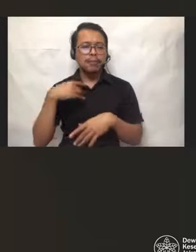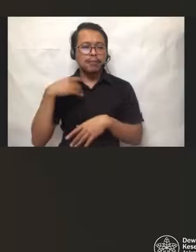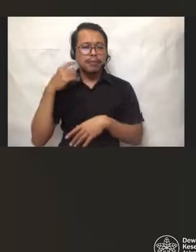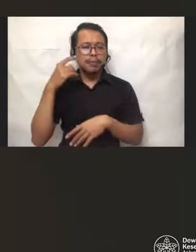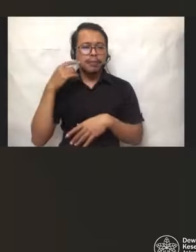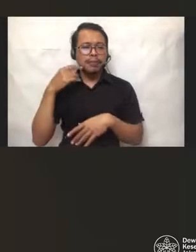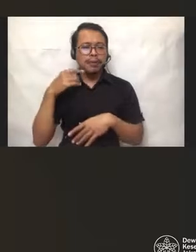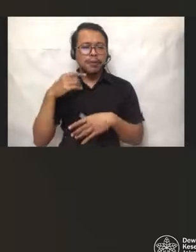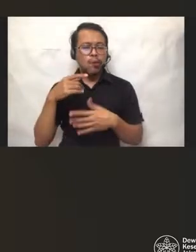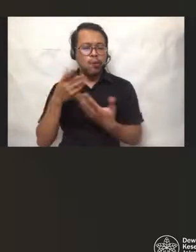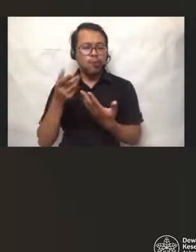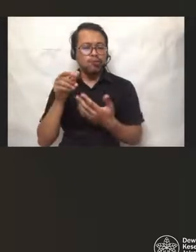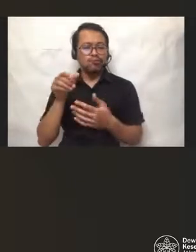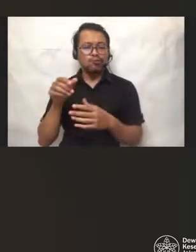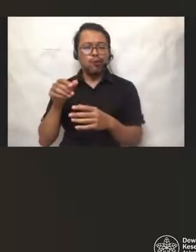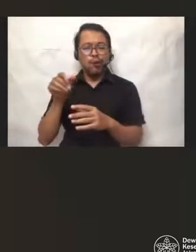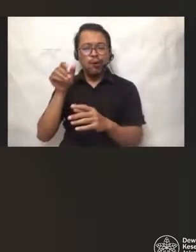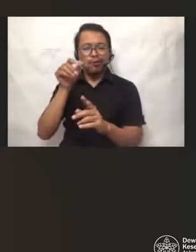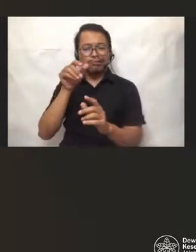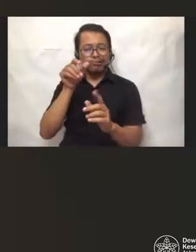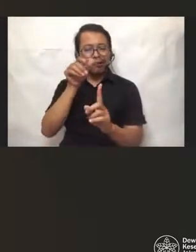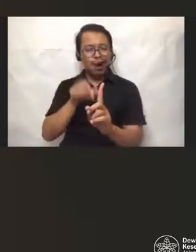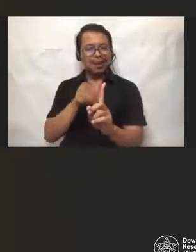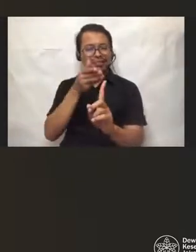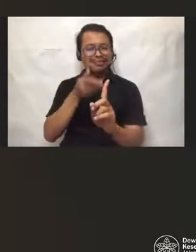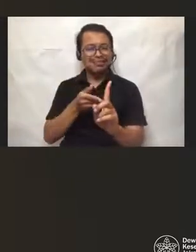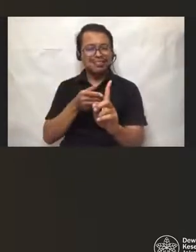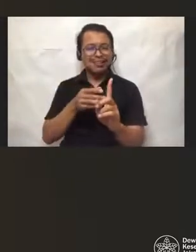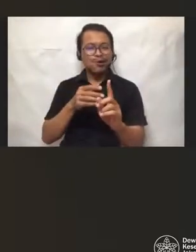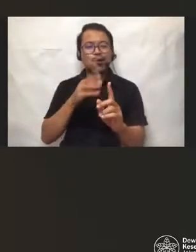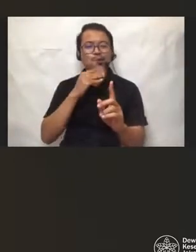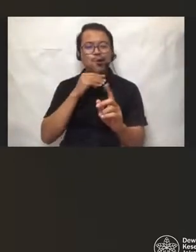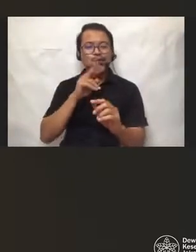kepala seorang muda berusia 27 tahun.